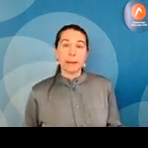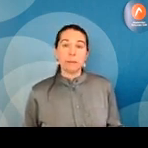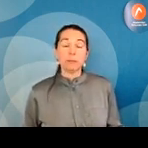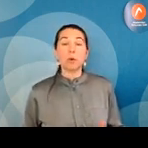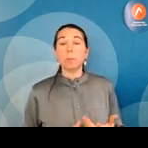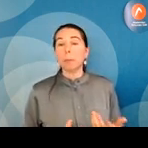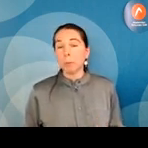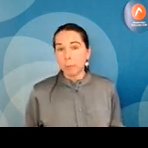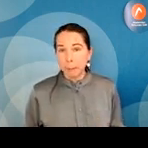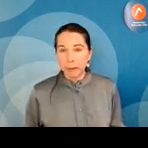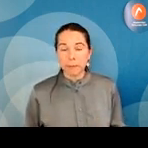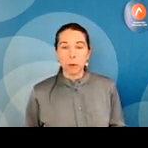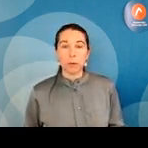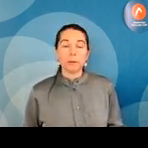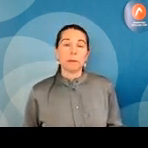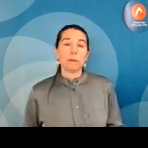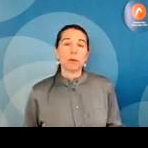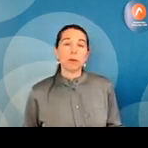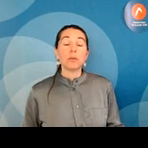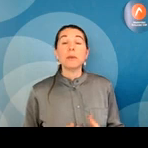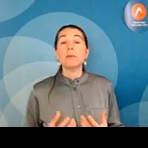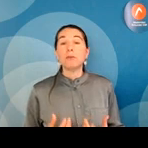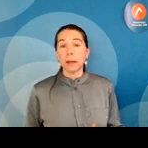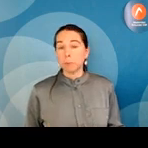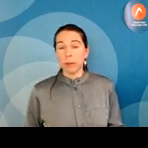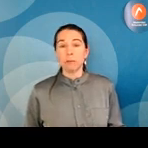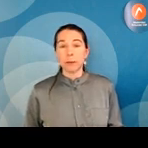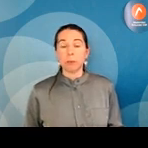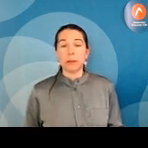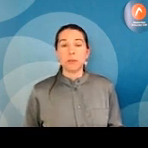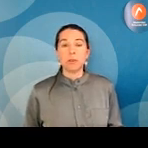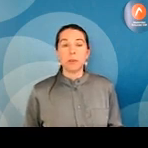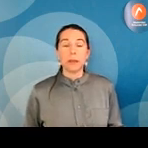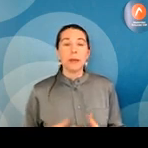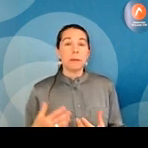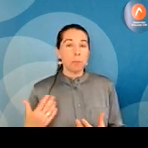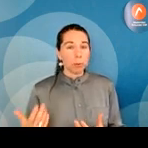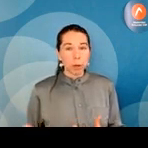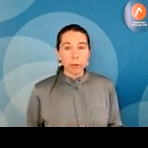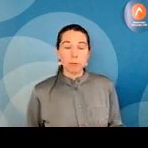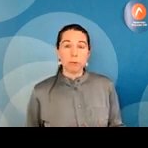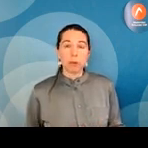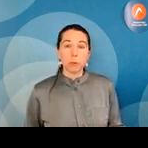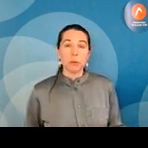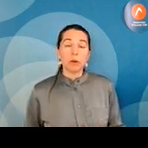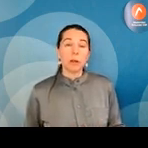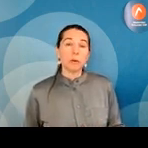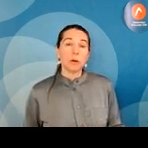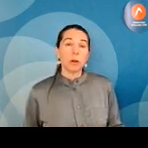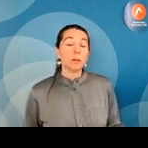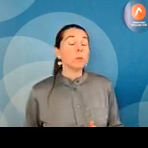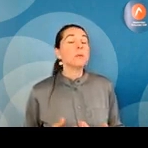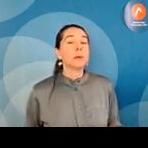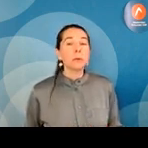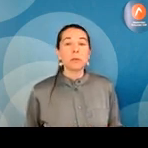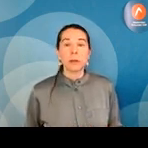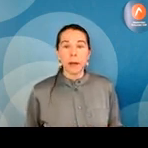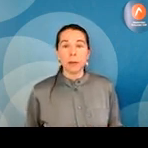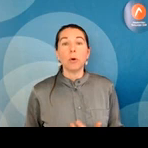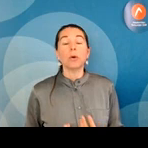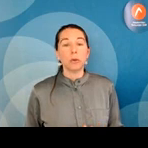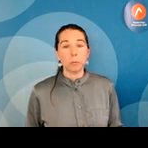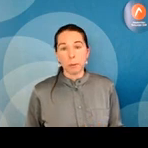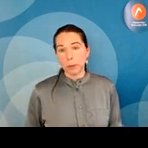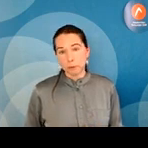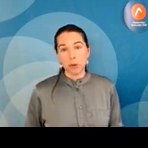kompetensutveckling hela livet. Vi jobbar med de här bättre kollektivavtalen. Så vi är väldigt medvetna om den här synen. Vi pratar med våra förtroendevalda lokalt. De ser också